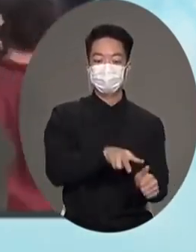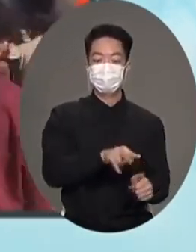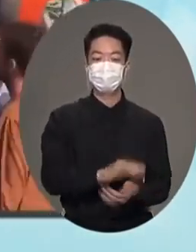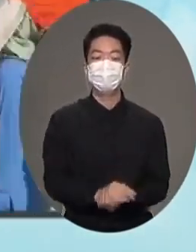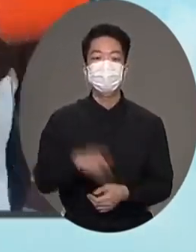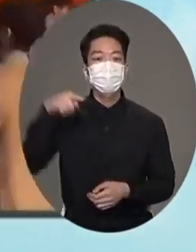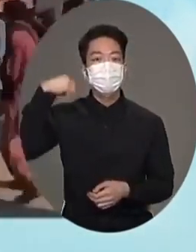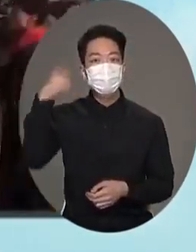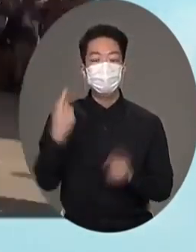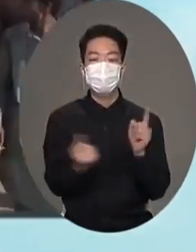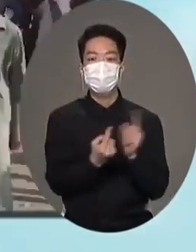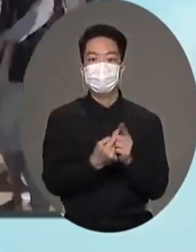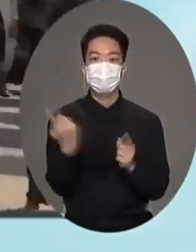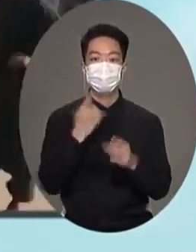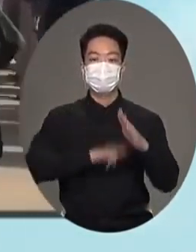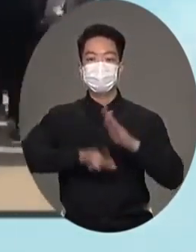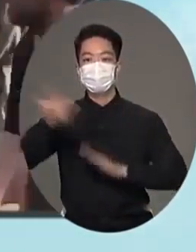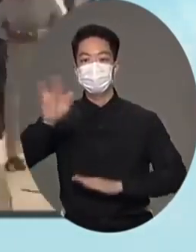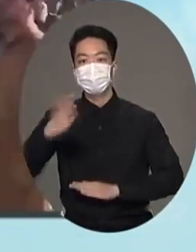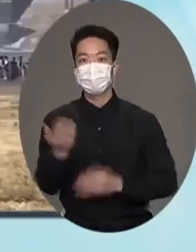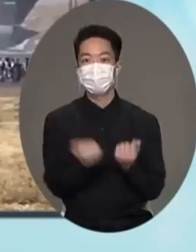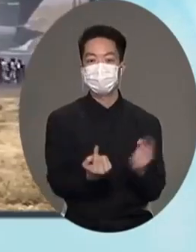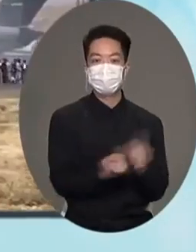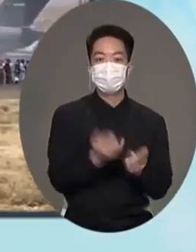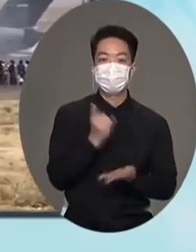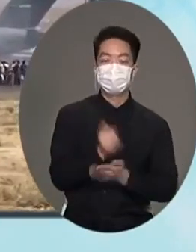时离开，平民就要无了期地等。